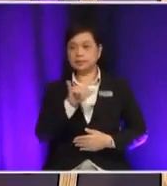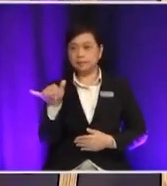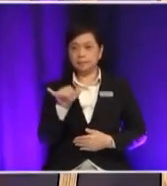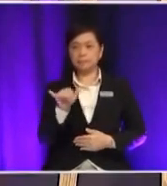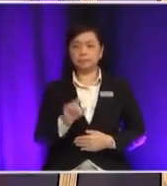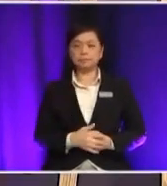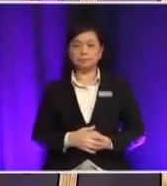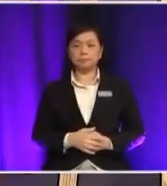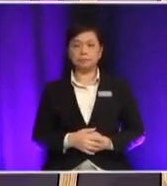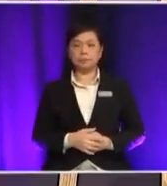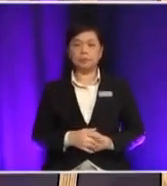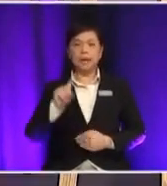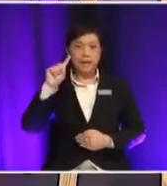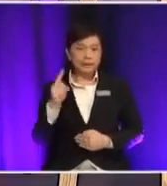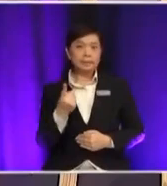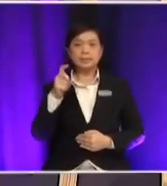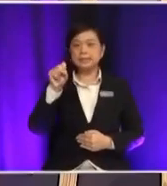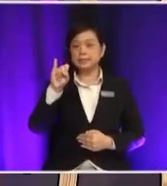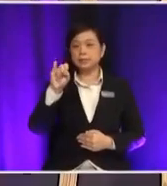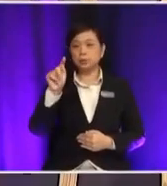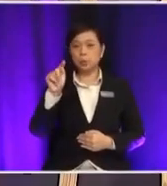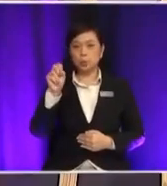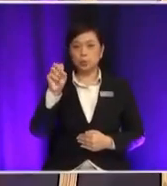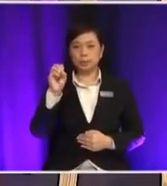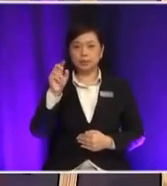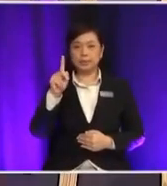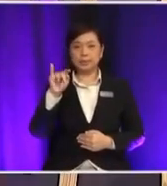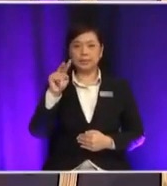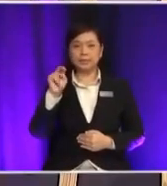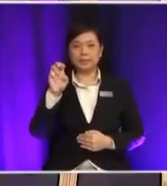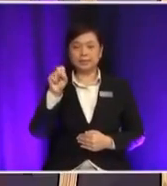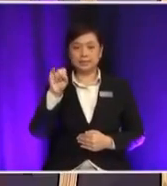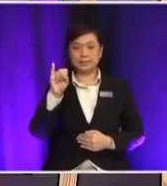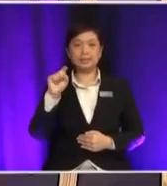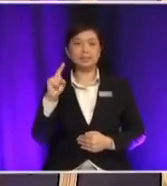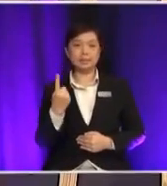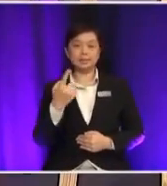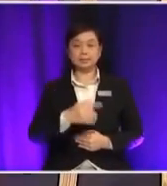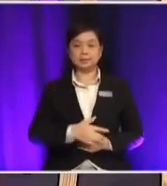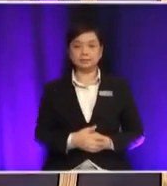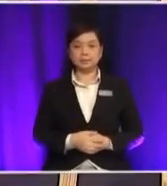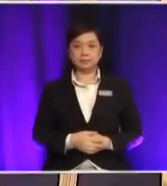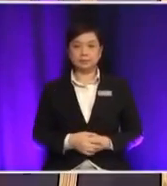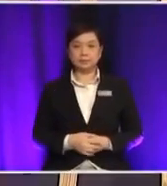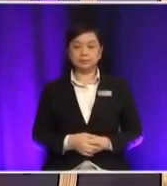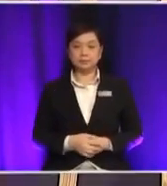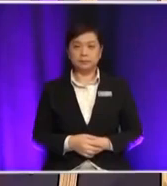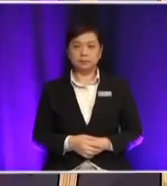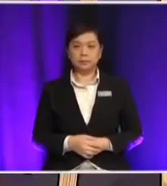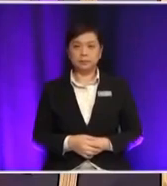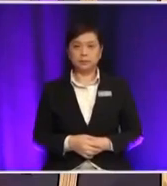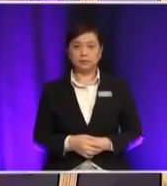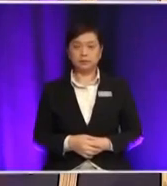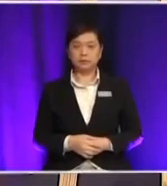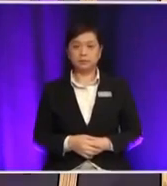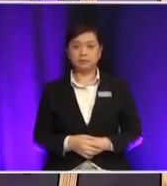langsung kita setelah belajar benda ini di mitosis di akhir maitosis itu dia ada juga lah satu-satu topik di mana dia menekankan